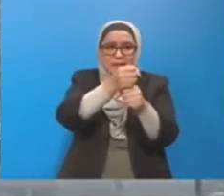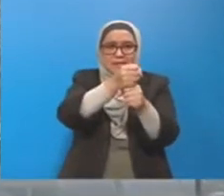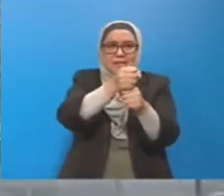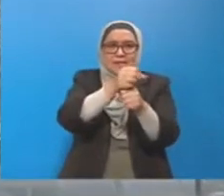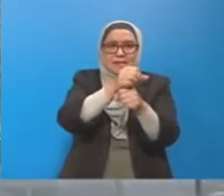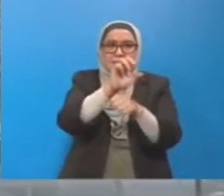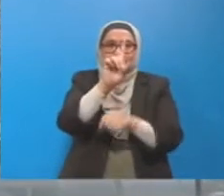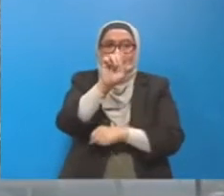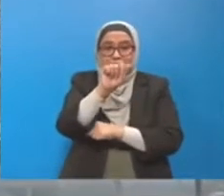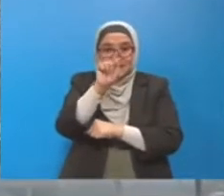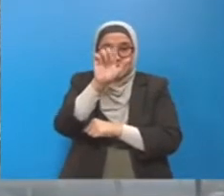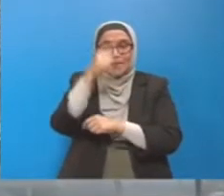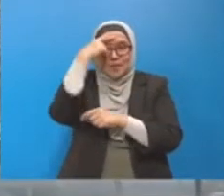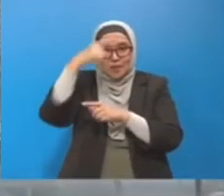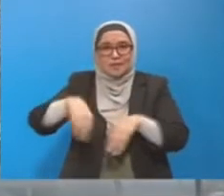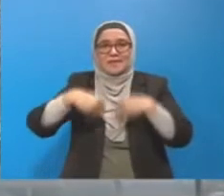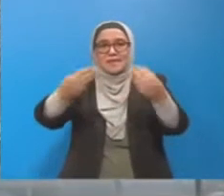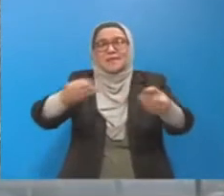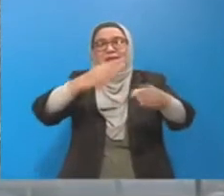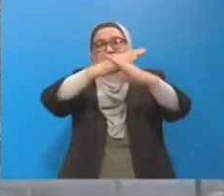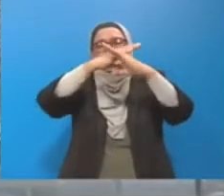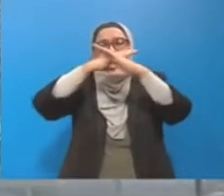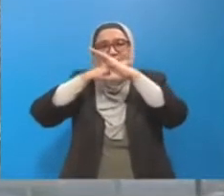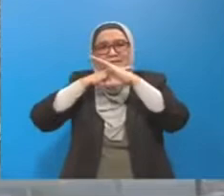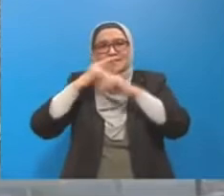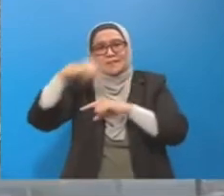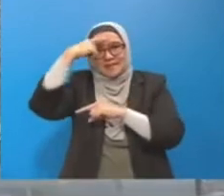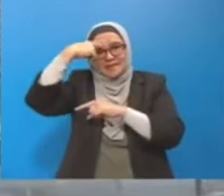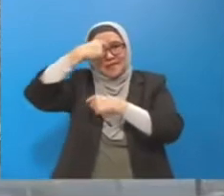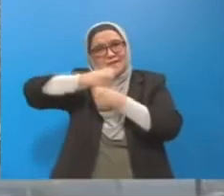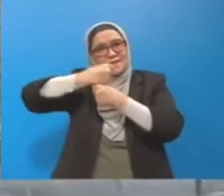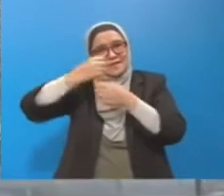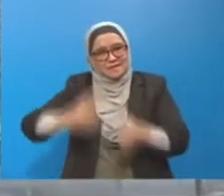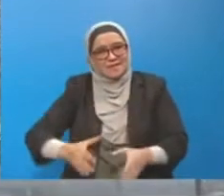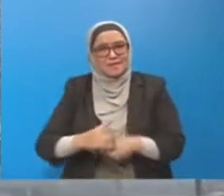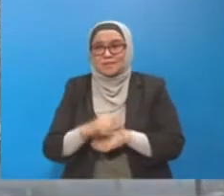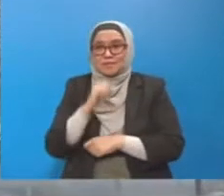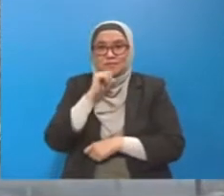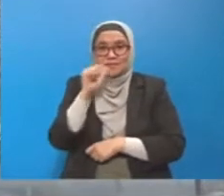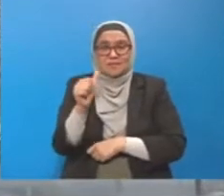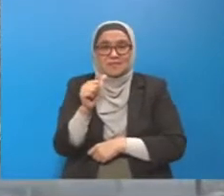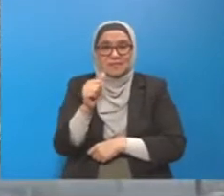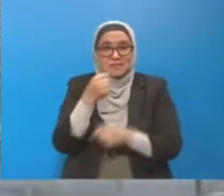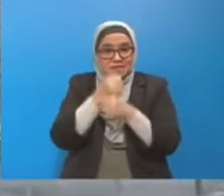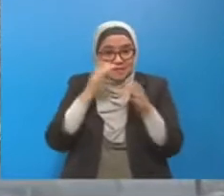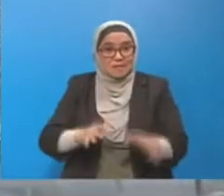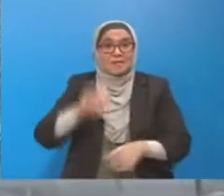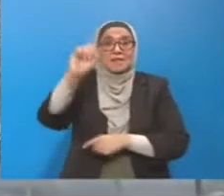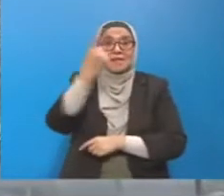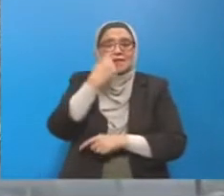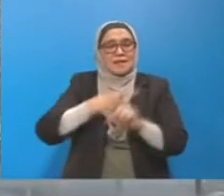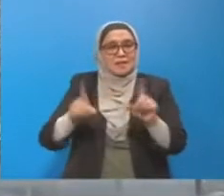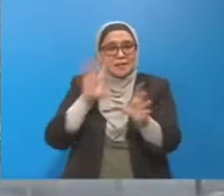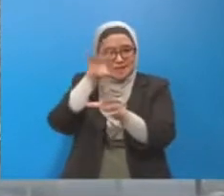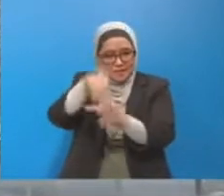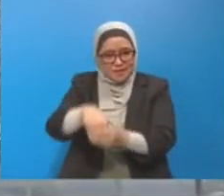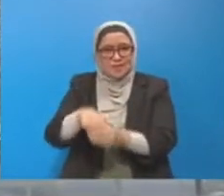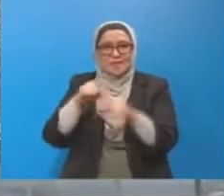supaya kita dapat memberi perlindungan kepada pekerja bukan saja kepada pekerja termasuk kepada majikan sekian Makasih